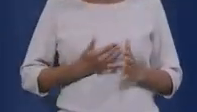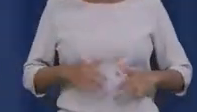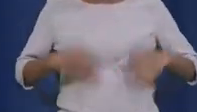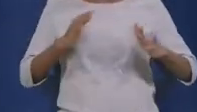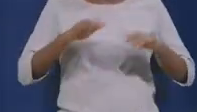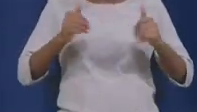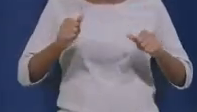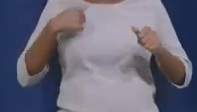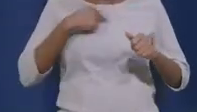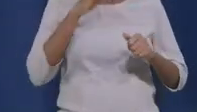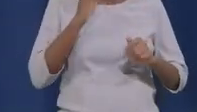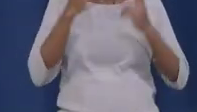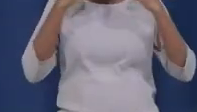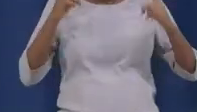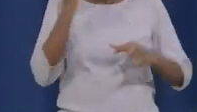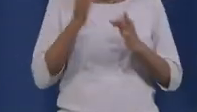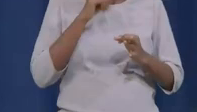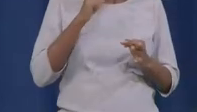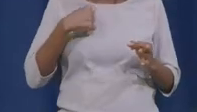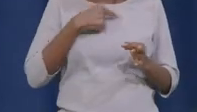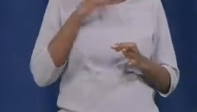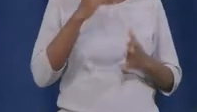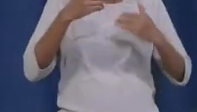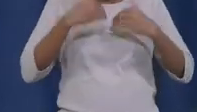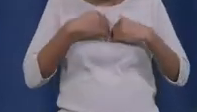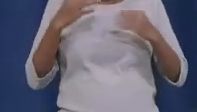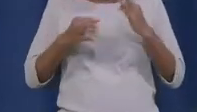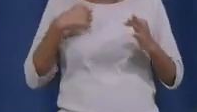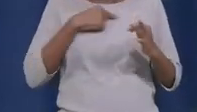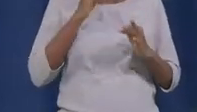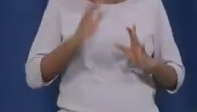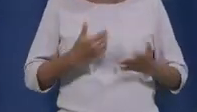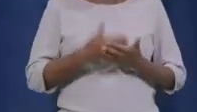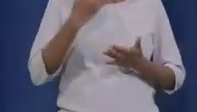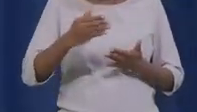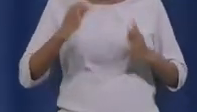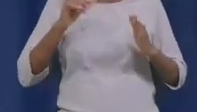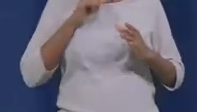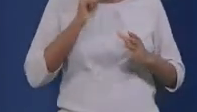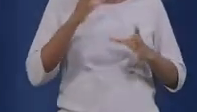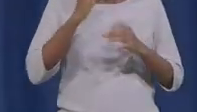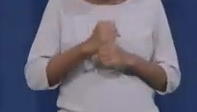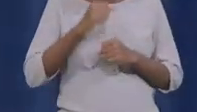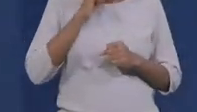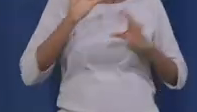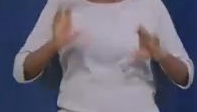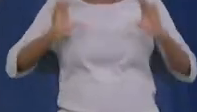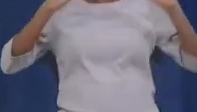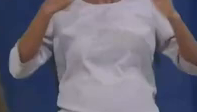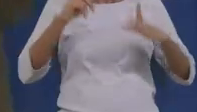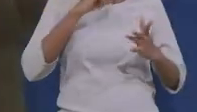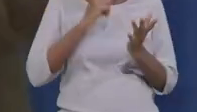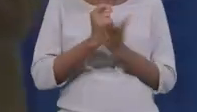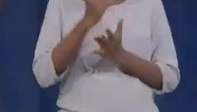vies. Comment pouvons-nous réussir si nous n'achetons pas, si nous n'avons pas, si nous ne dédigeons pas, si nous ne possédons